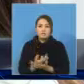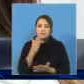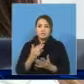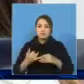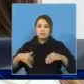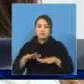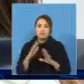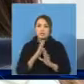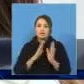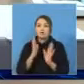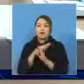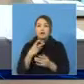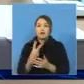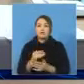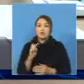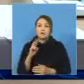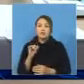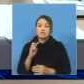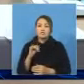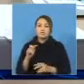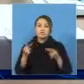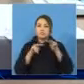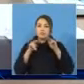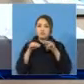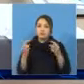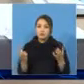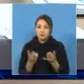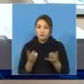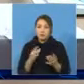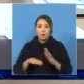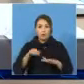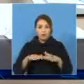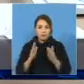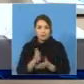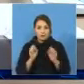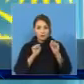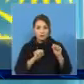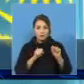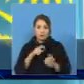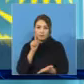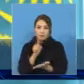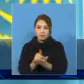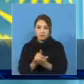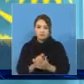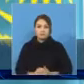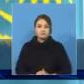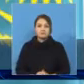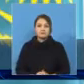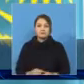географиясы тізіміне енген Жаманшын кратері зерттеуді қажет етіп тұр. Қолда барды қорғау парыз. Шыны керек, бұл